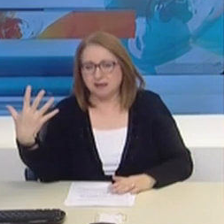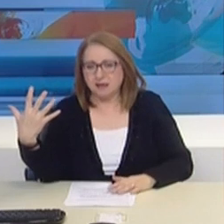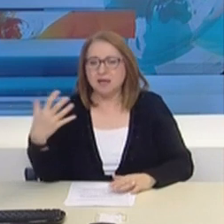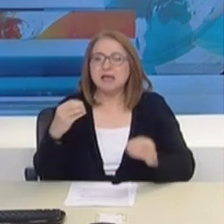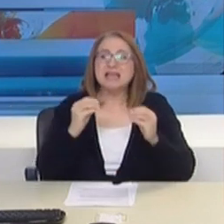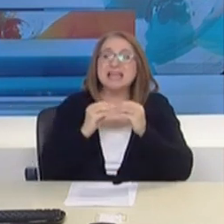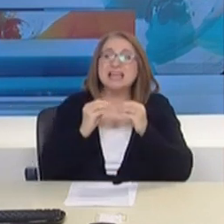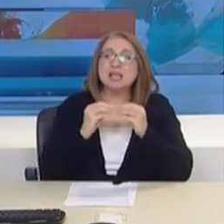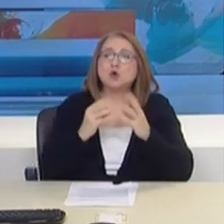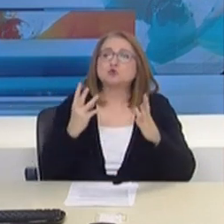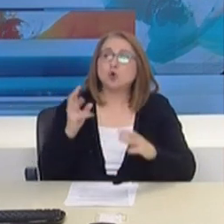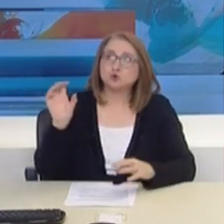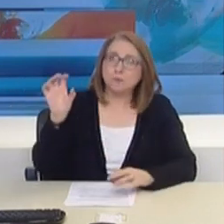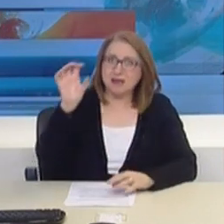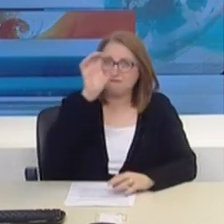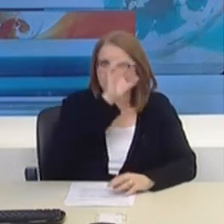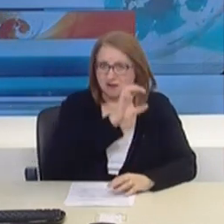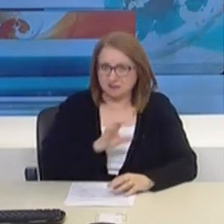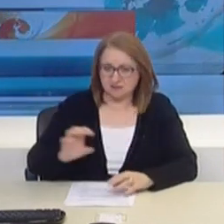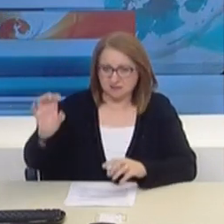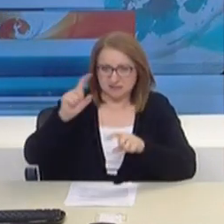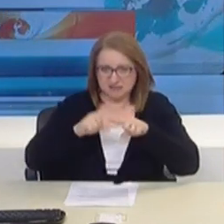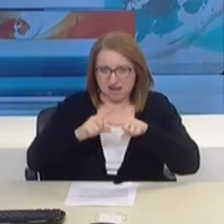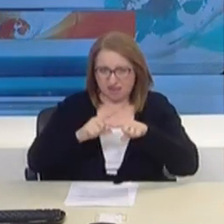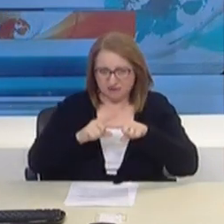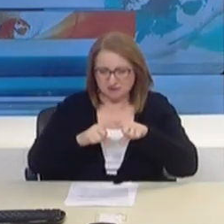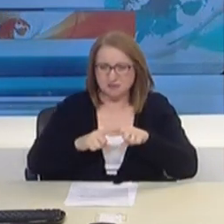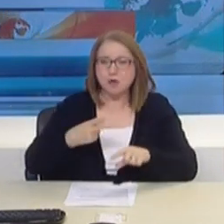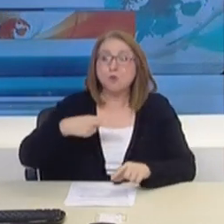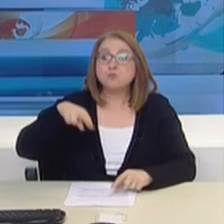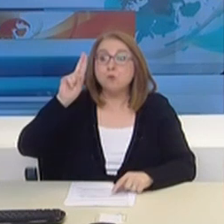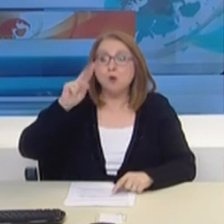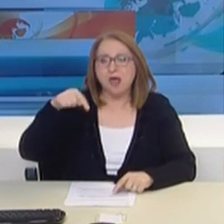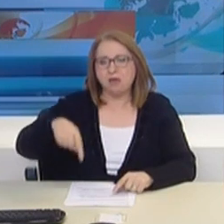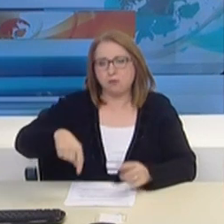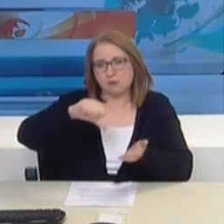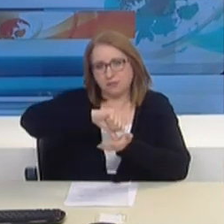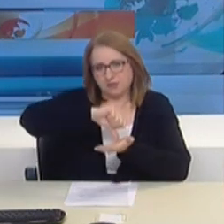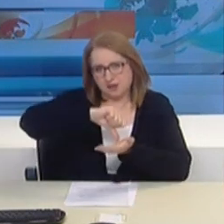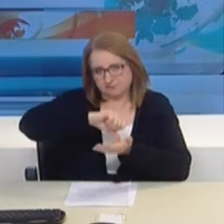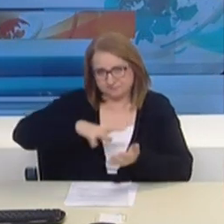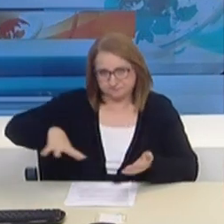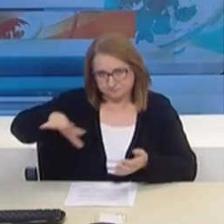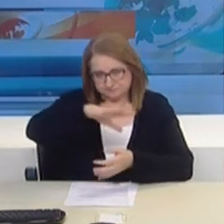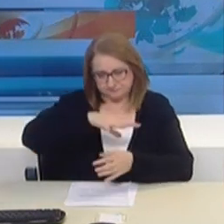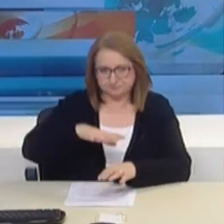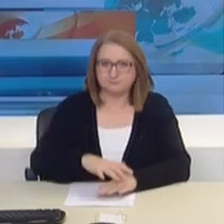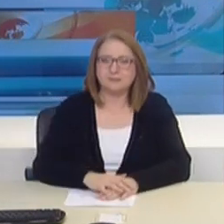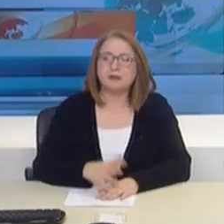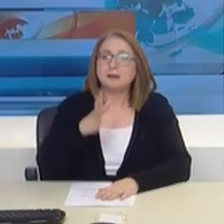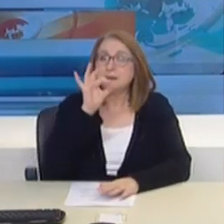αφορά 28 περιφερειακές ενότητες της χώρας, ιδιαίτερα περιφερειακές ενότητες του νομού Αττικής.